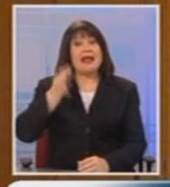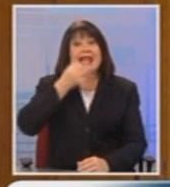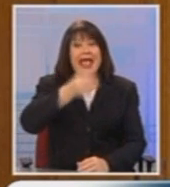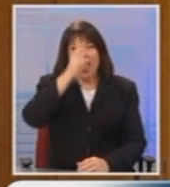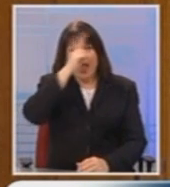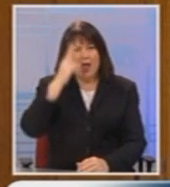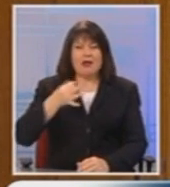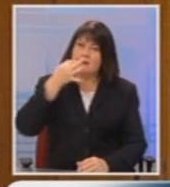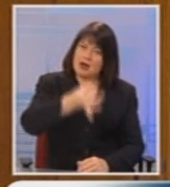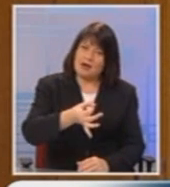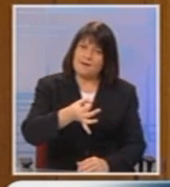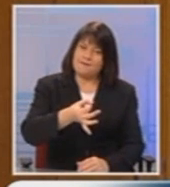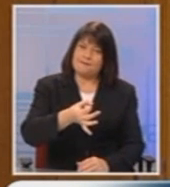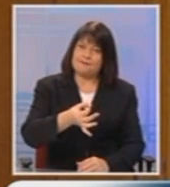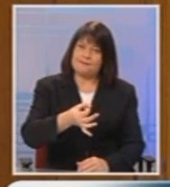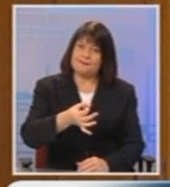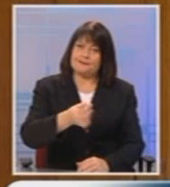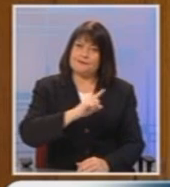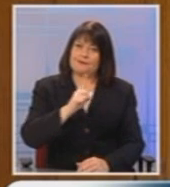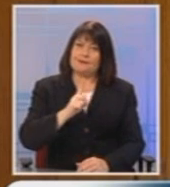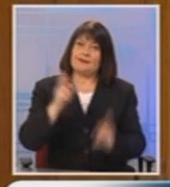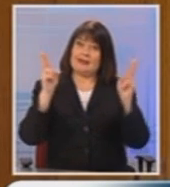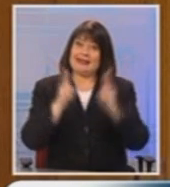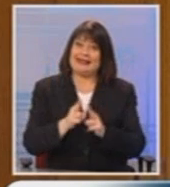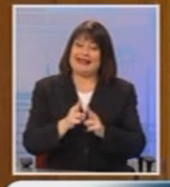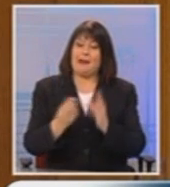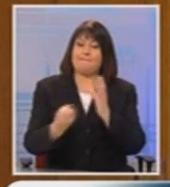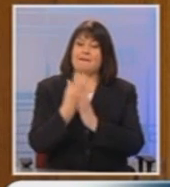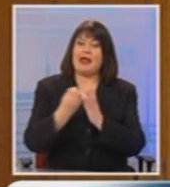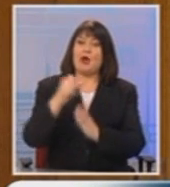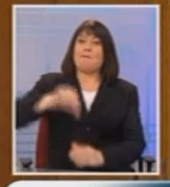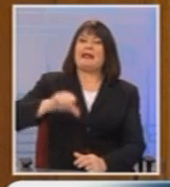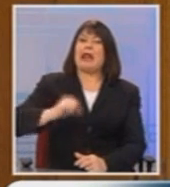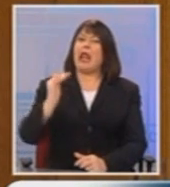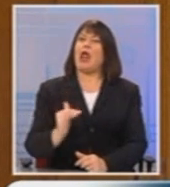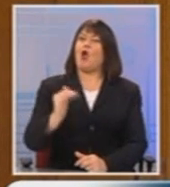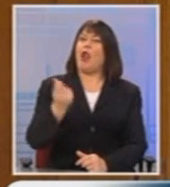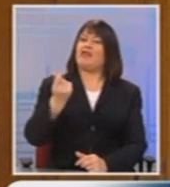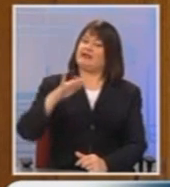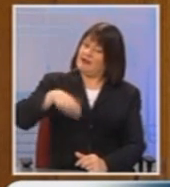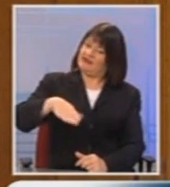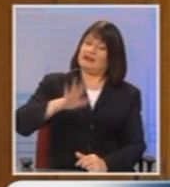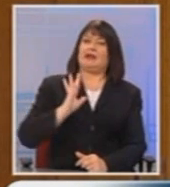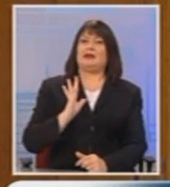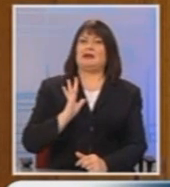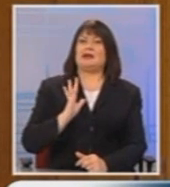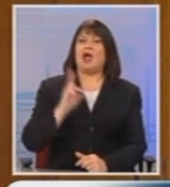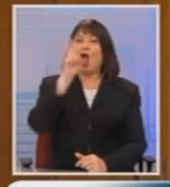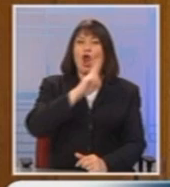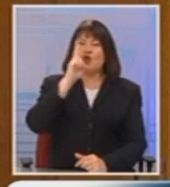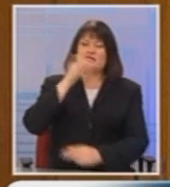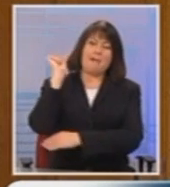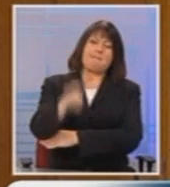Σαουδάραβες, μην μειώσετε την παραγωγή, κρατήστε χαμηλά τις τιμές του πετρελαίου όσο μπορείτε, για να γονατίσουμε τη